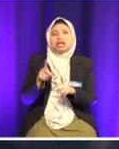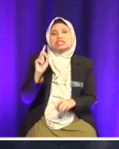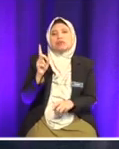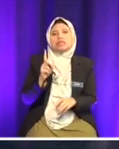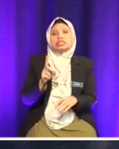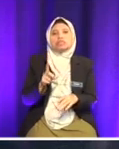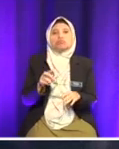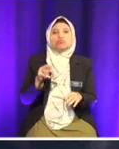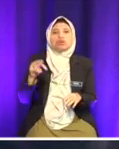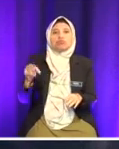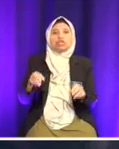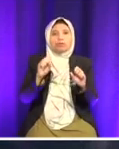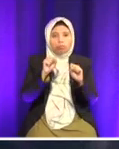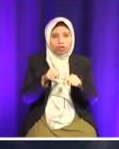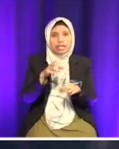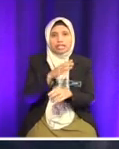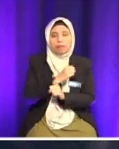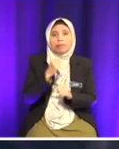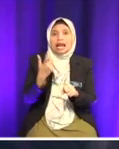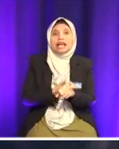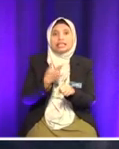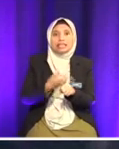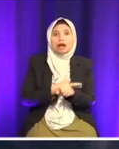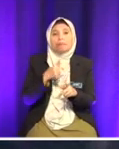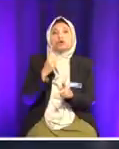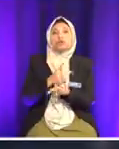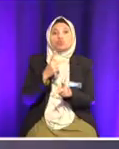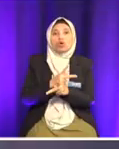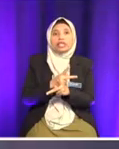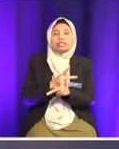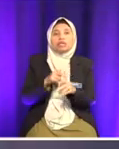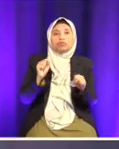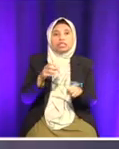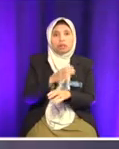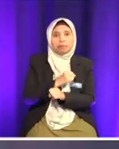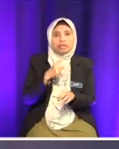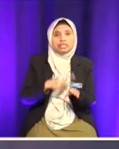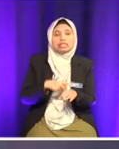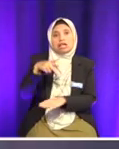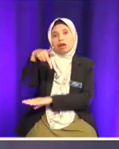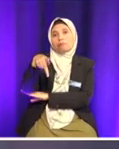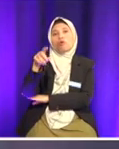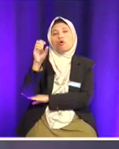murid-murid kita Ustaz Boleh dapatkan latihan pengukuhan dia boleh dilakukan